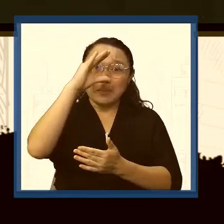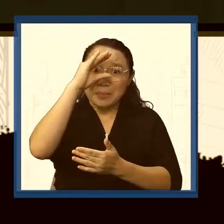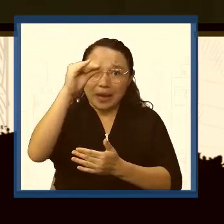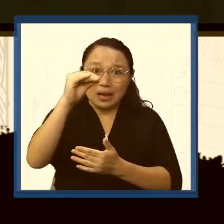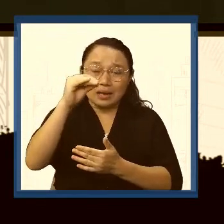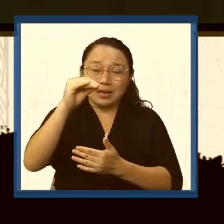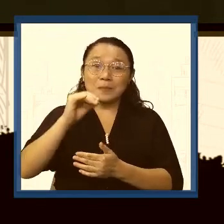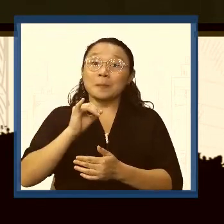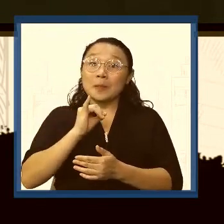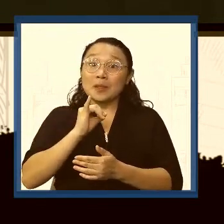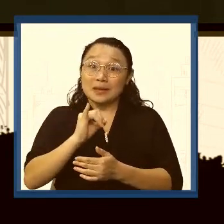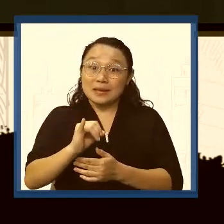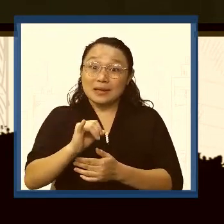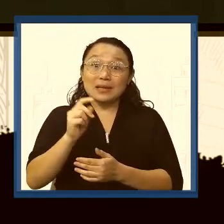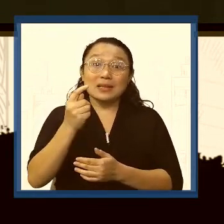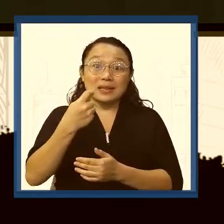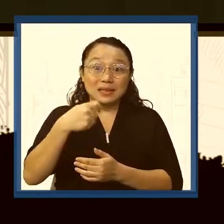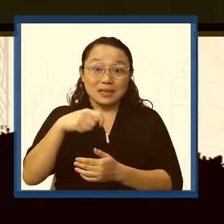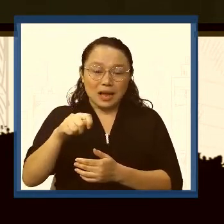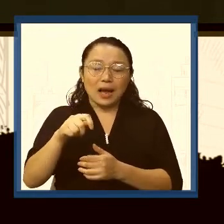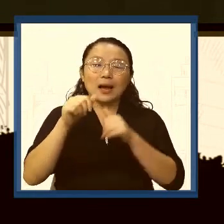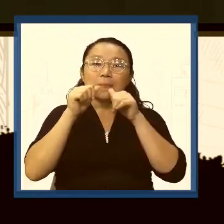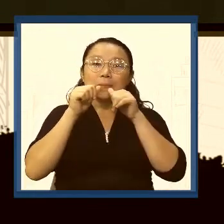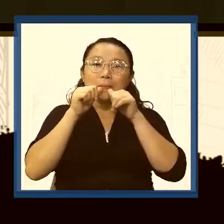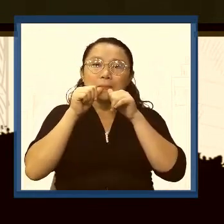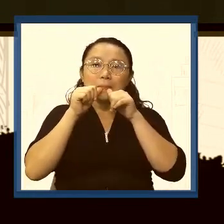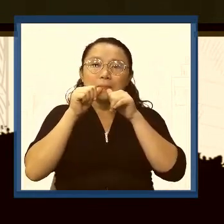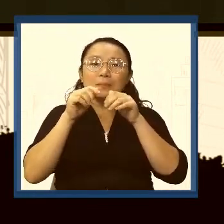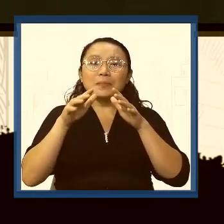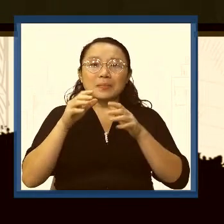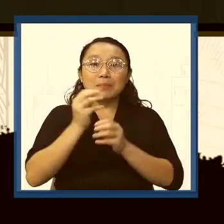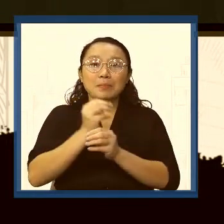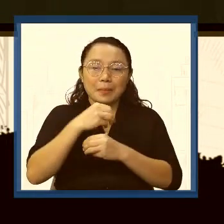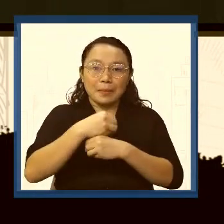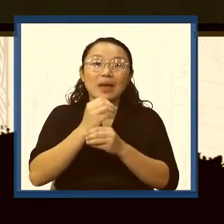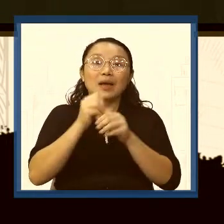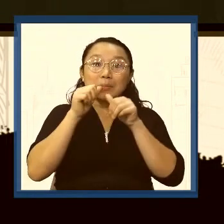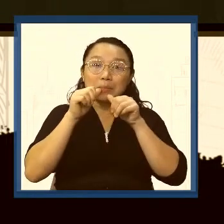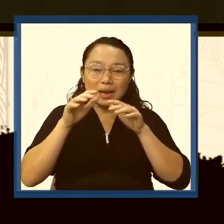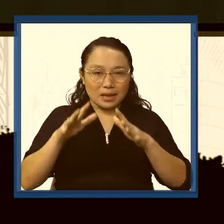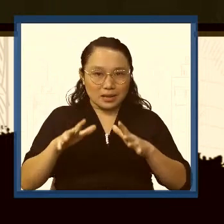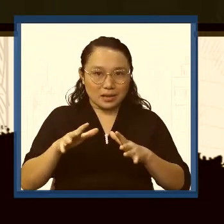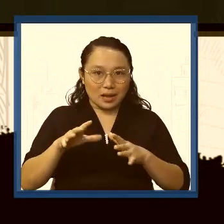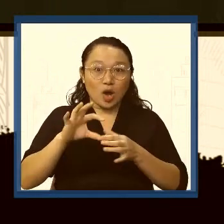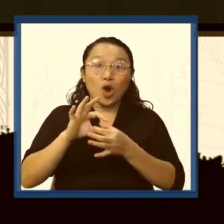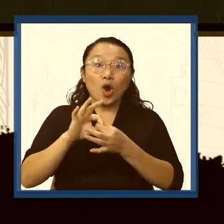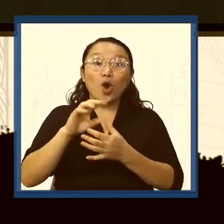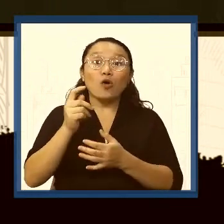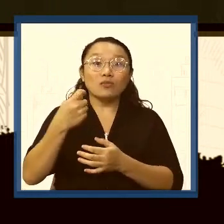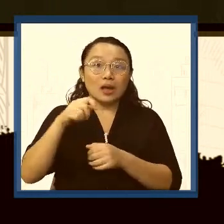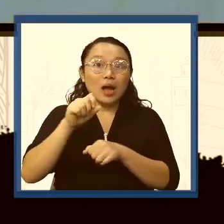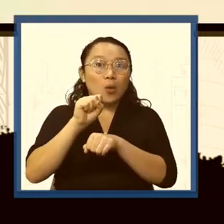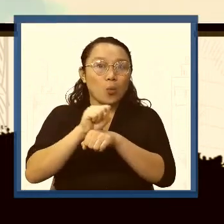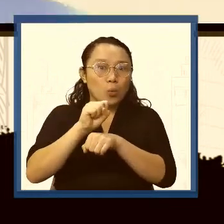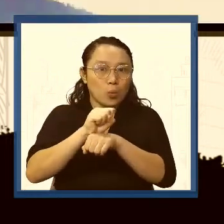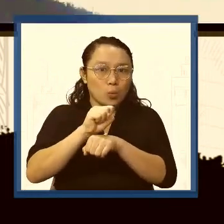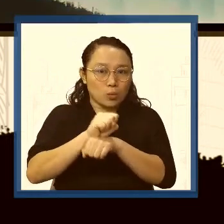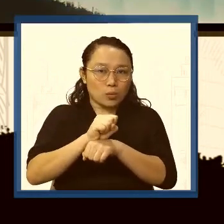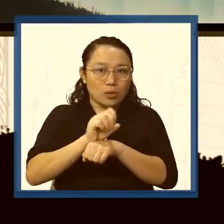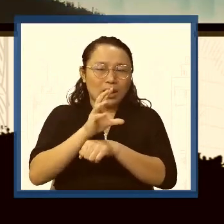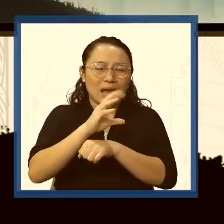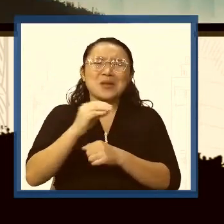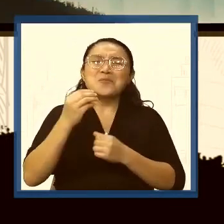kasulatan, mahimo siya nga mapanalanginan sa iyang ginabuhat. Pagkanindot di ay, kung imong tumanon ang